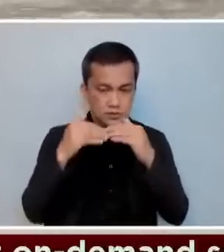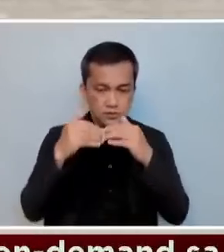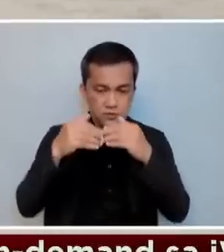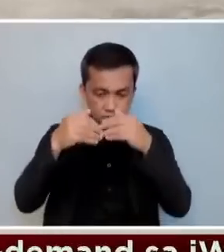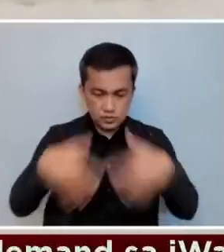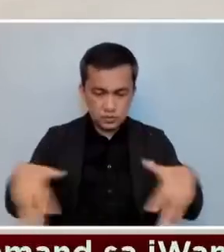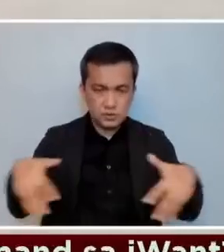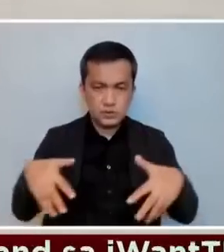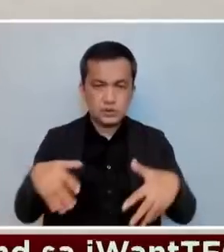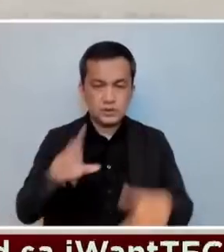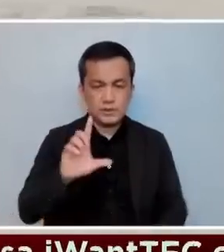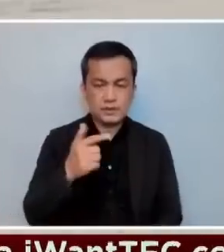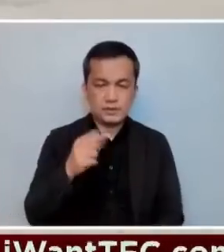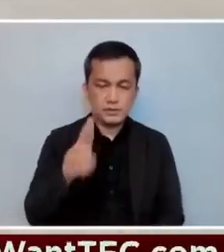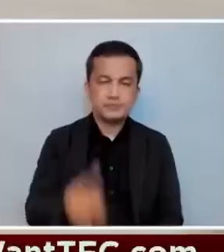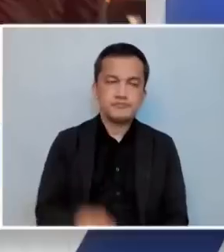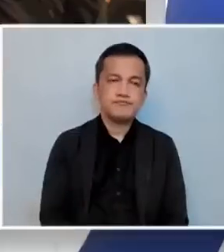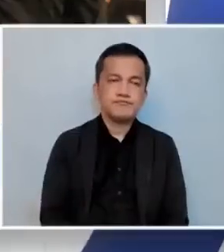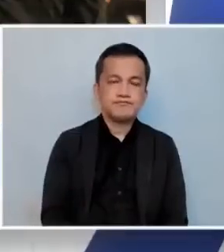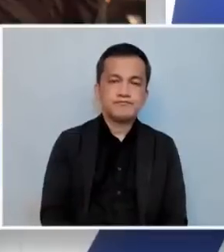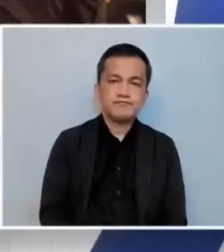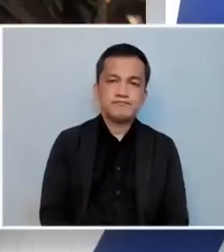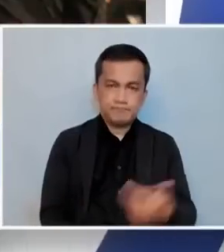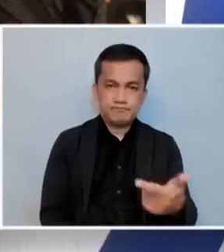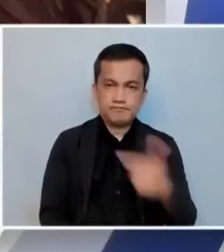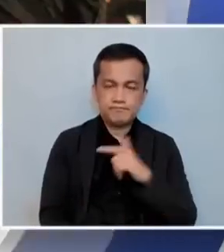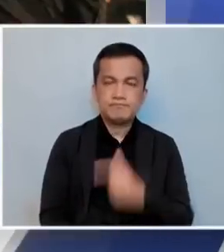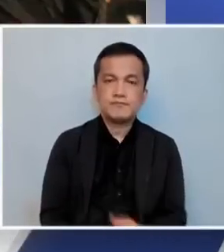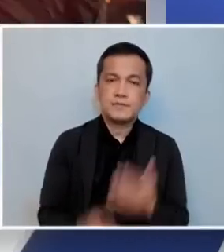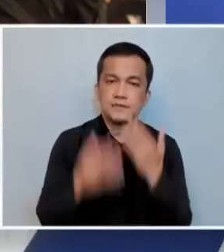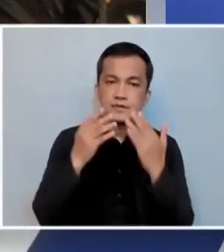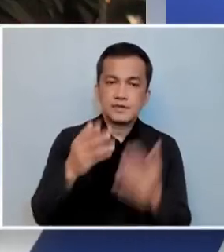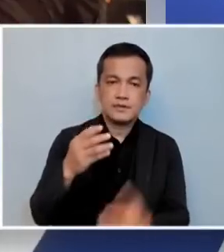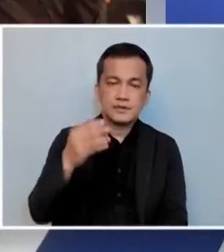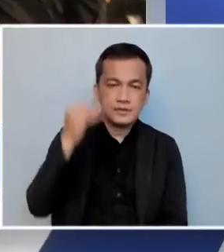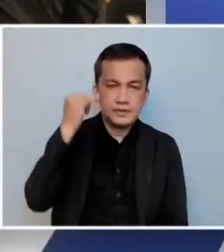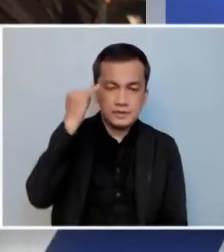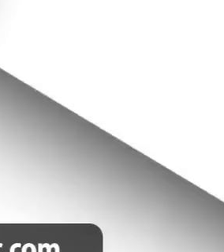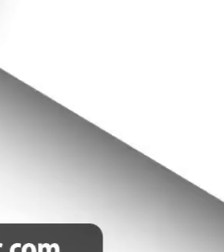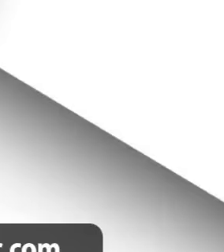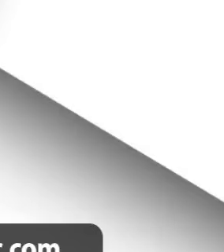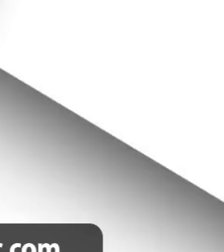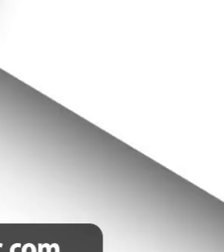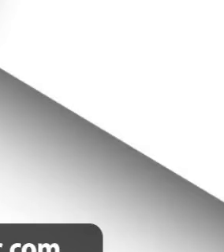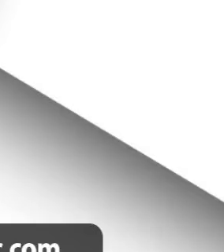mga local government units. Alvin. Maraming salamat, Jack Batalyones.